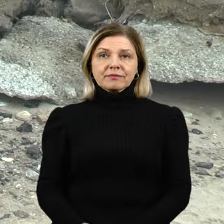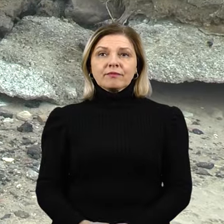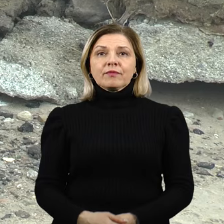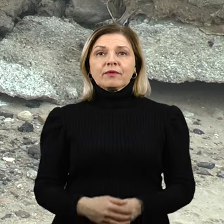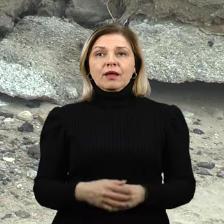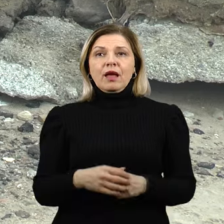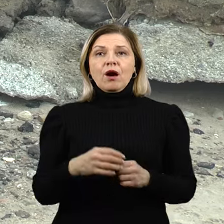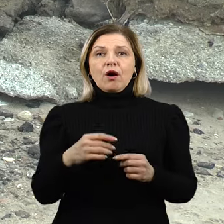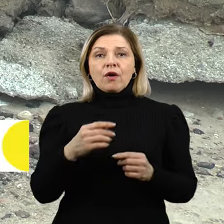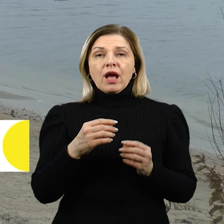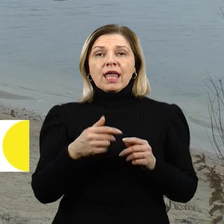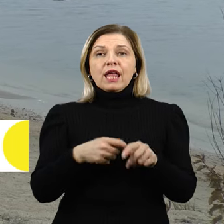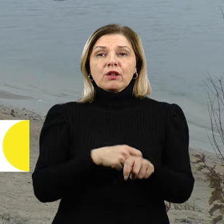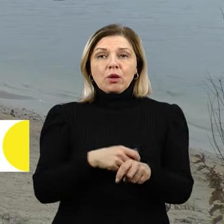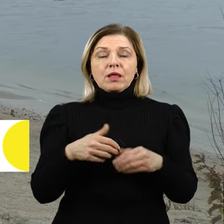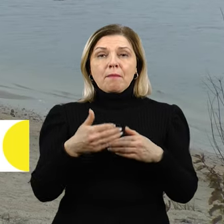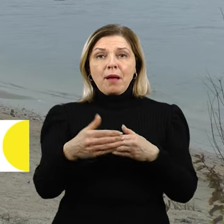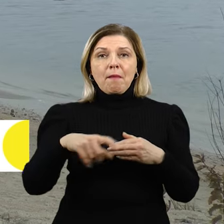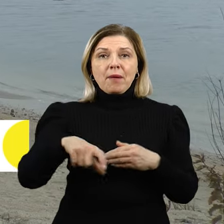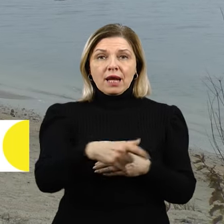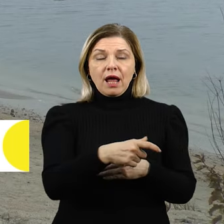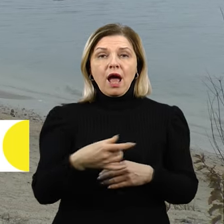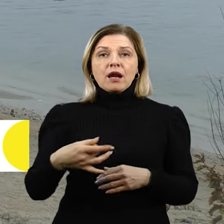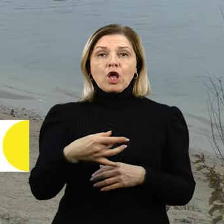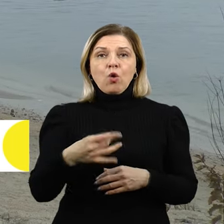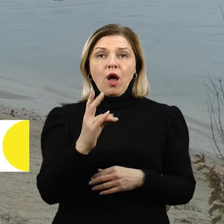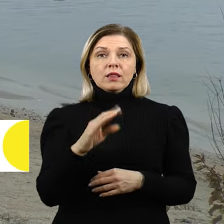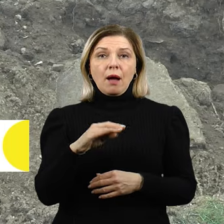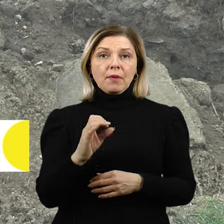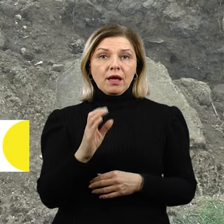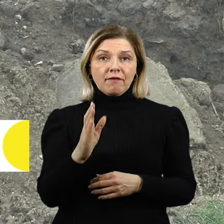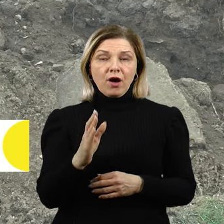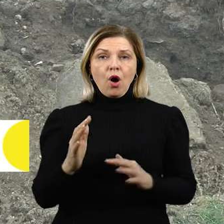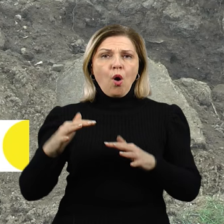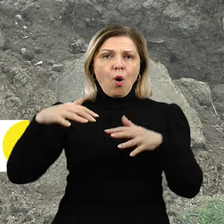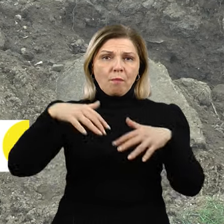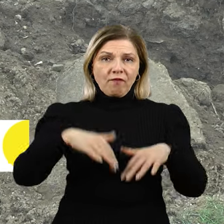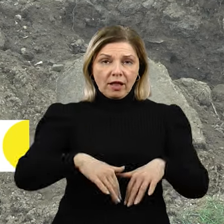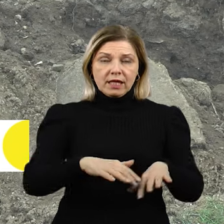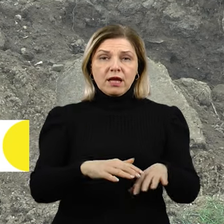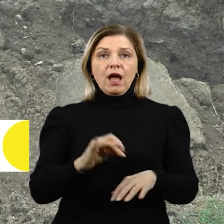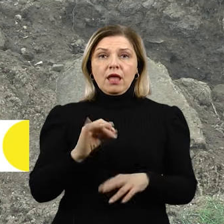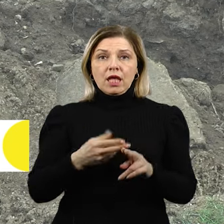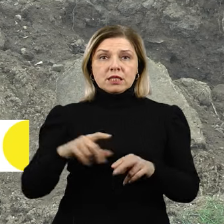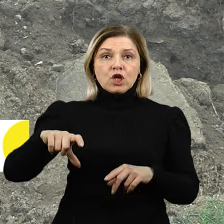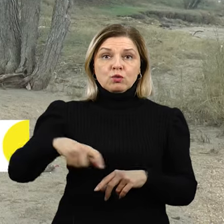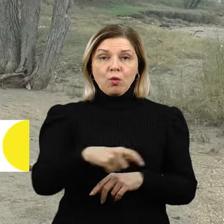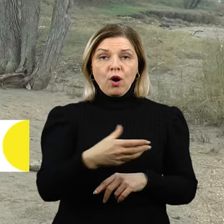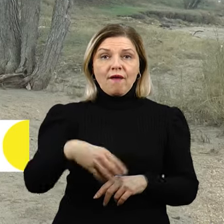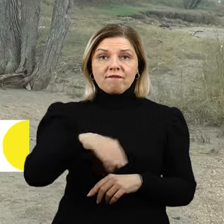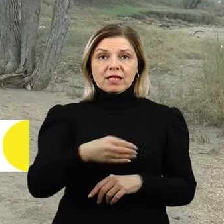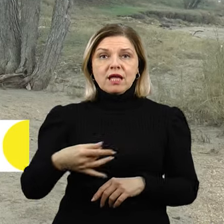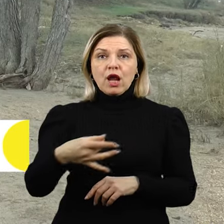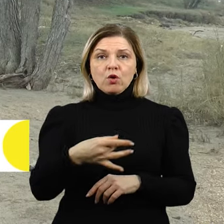Обвалення кількох десятків метрів берега у мікрорайоні Намив – наслідок різних факторів. Штучності берегової смуги, адже весь мікрорайон